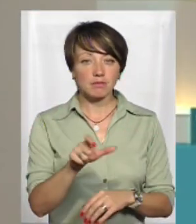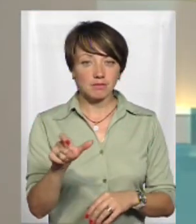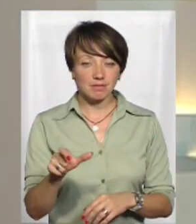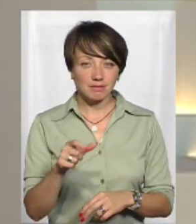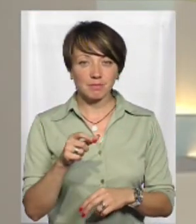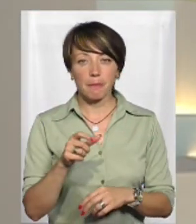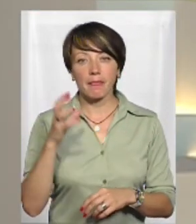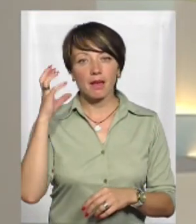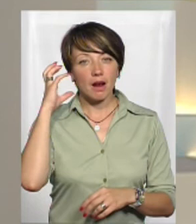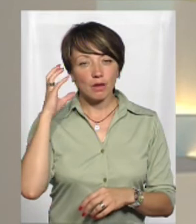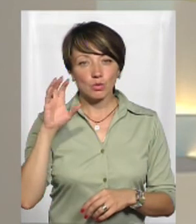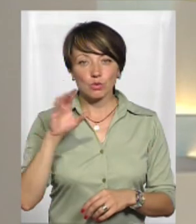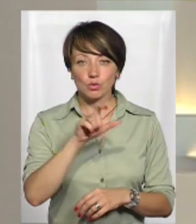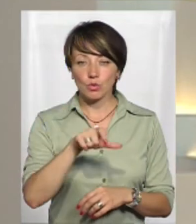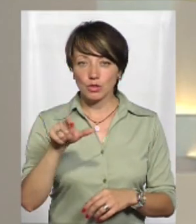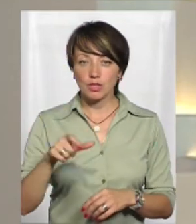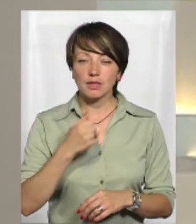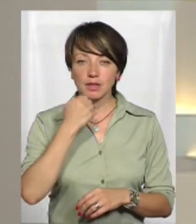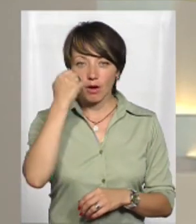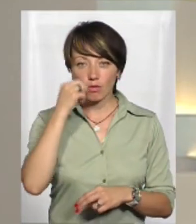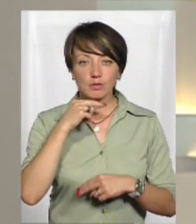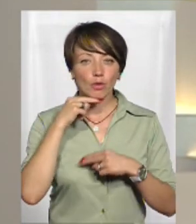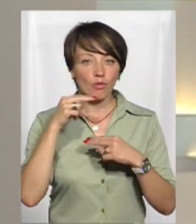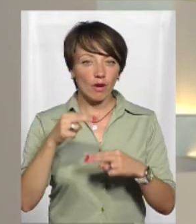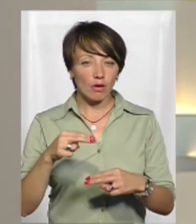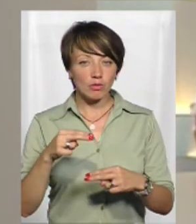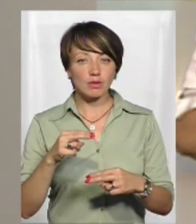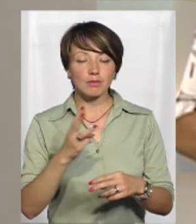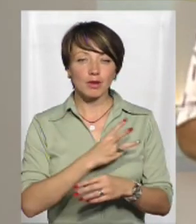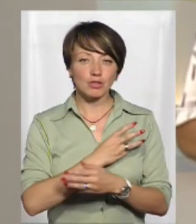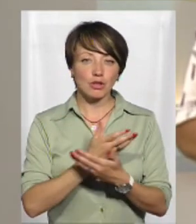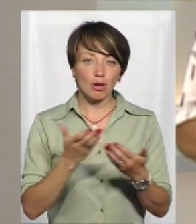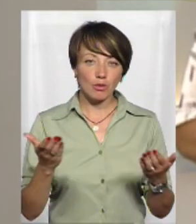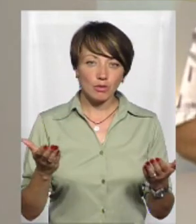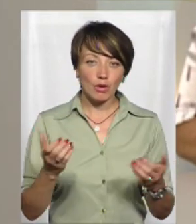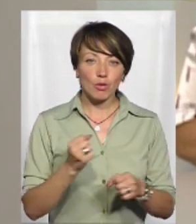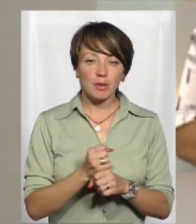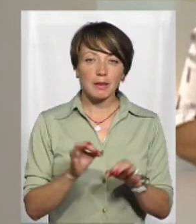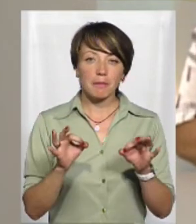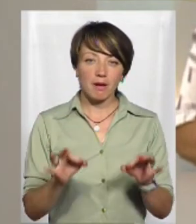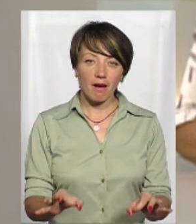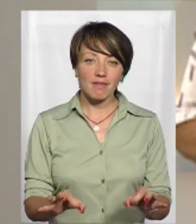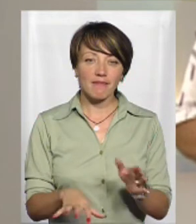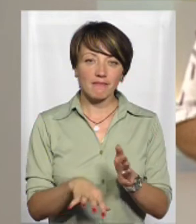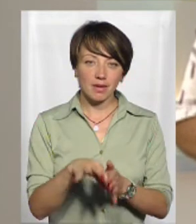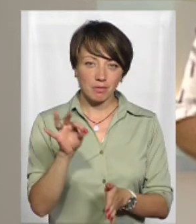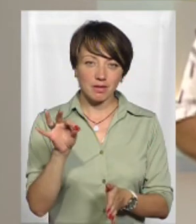глядачі і радіослухачі, дякую за увагу і бажаю робити правильний